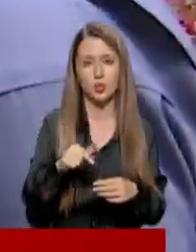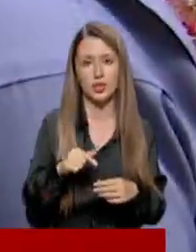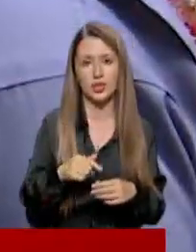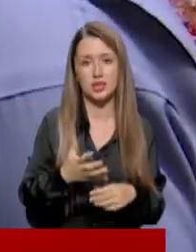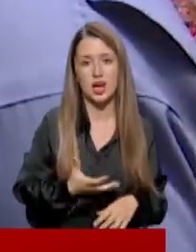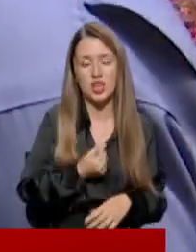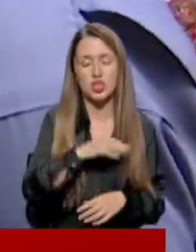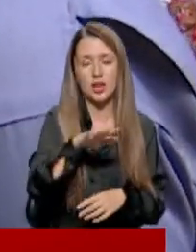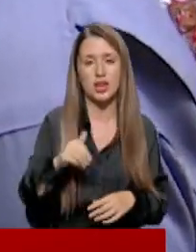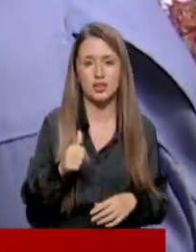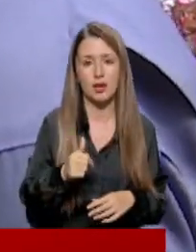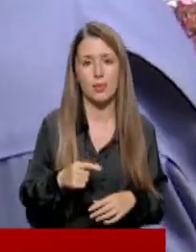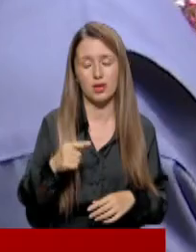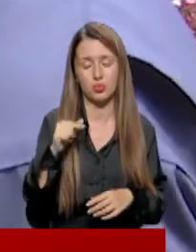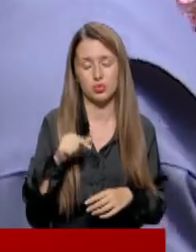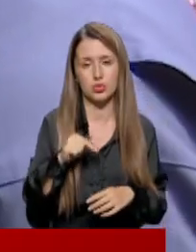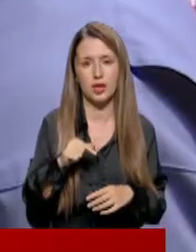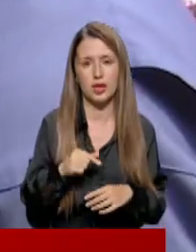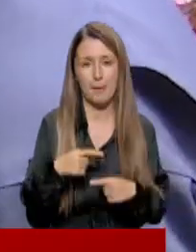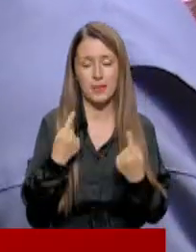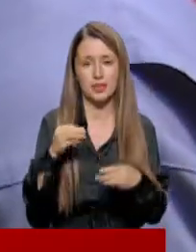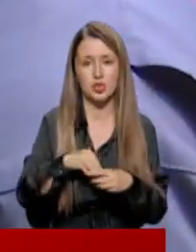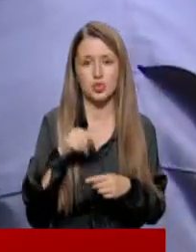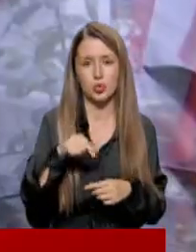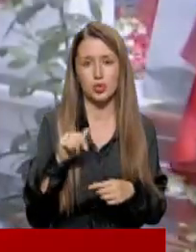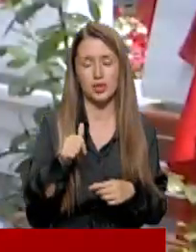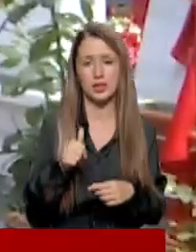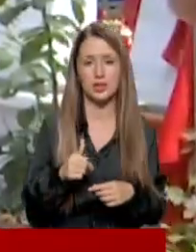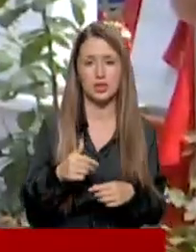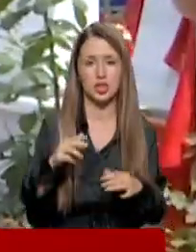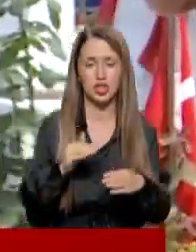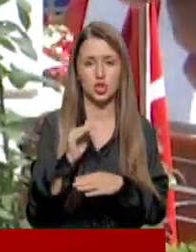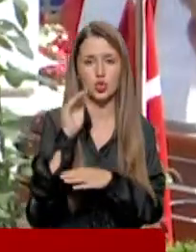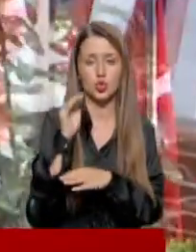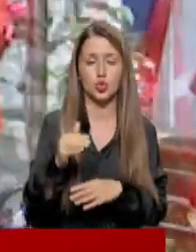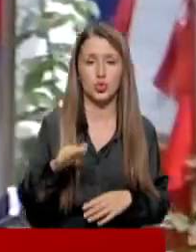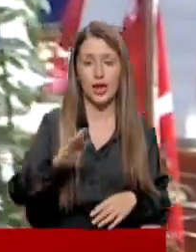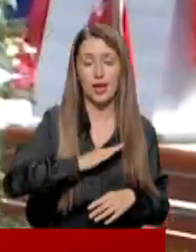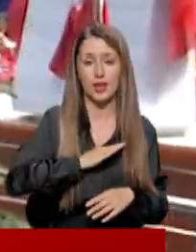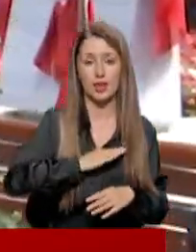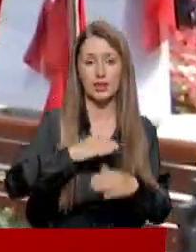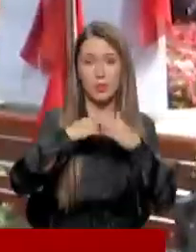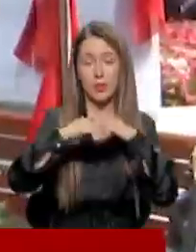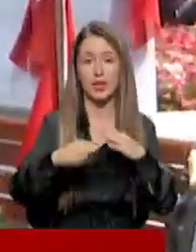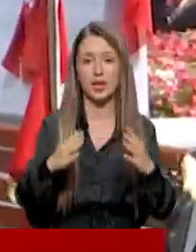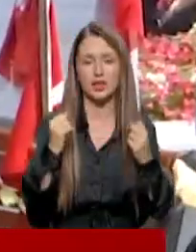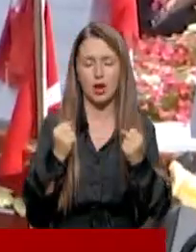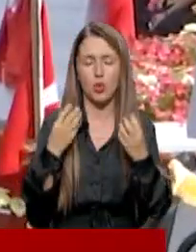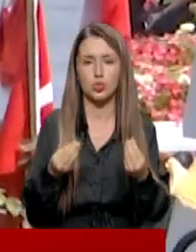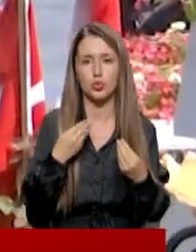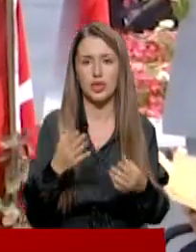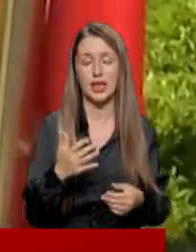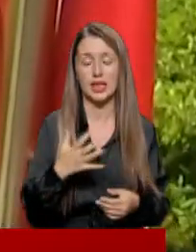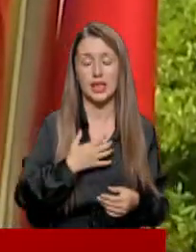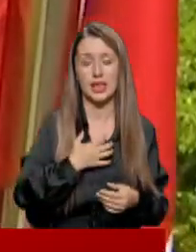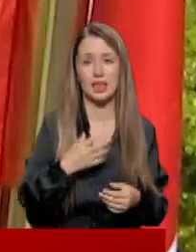Acı her zaman için taze, yani bizim için bugünkü gibi yaşıyoruz. Bu evlatlarımız, bu vatan, millet sağ olsun diye kendi canlarını